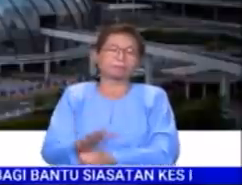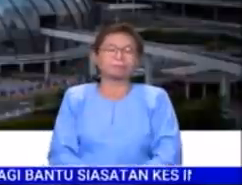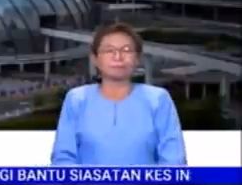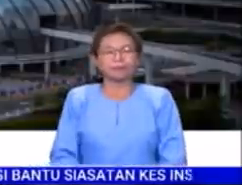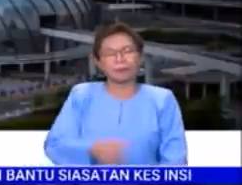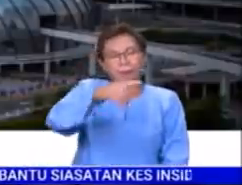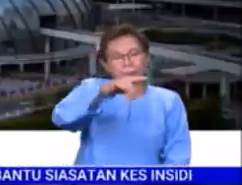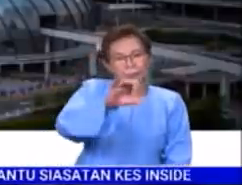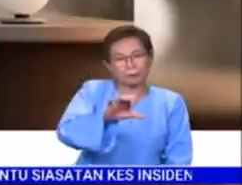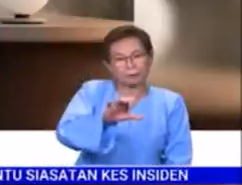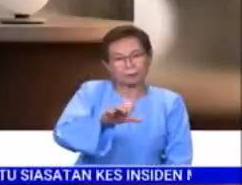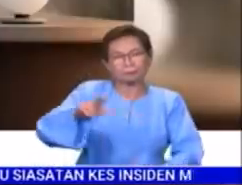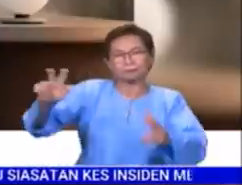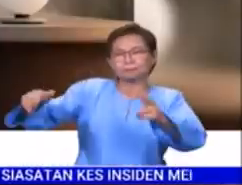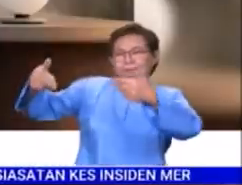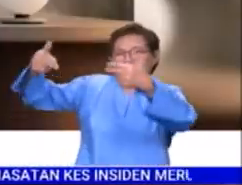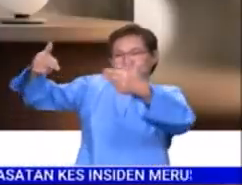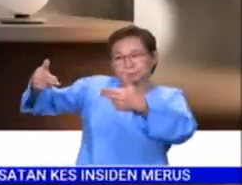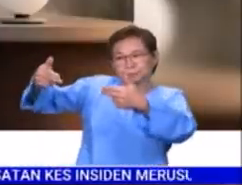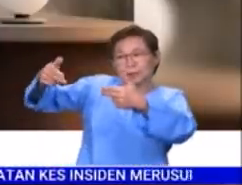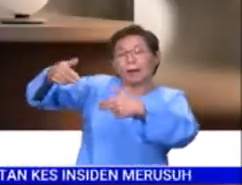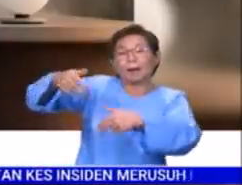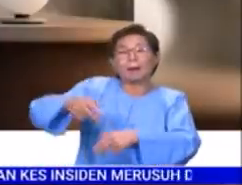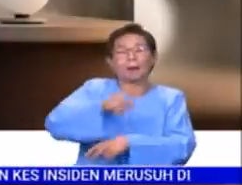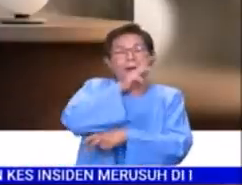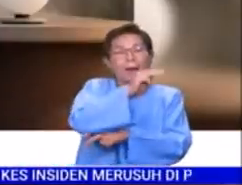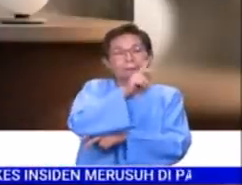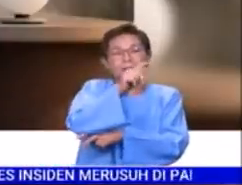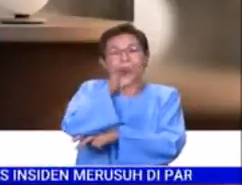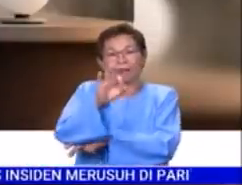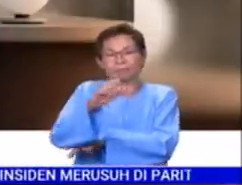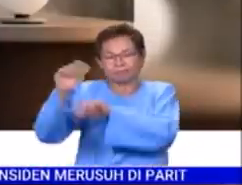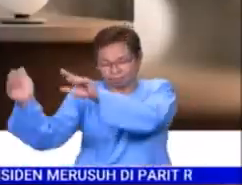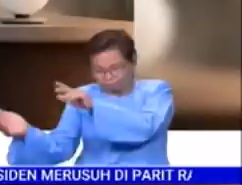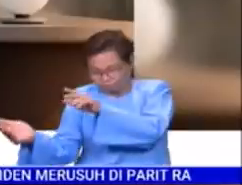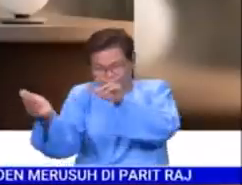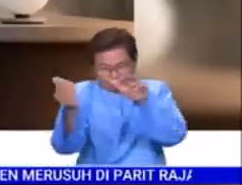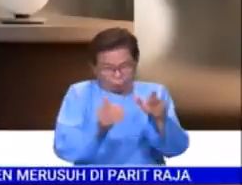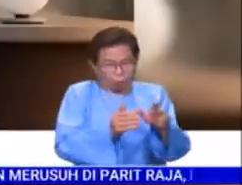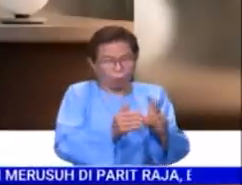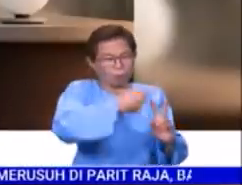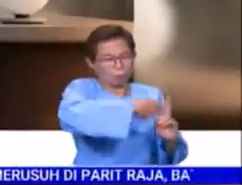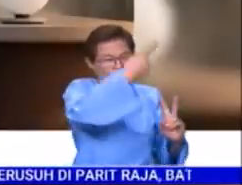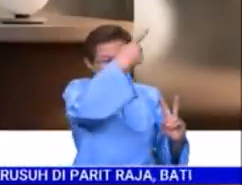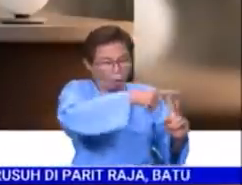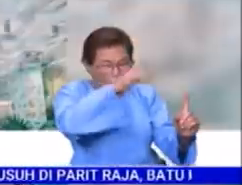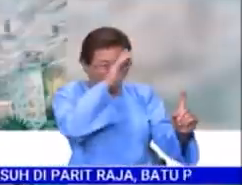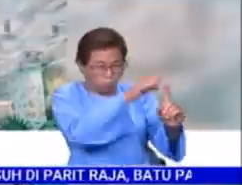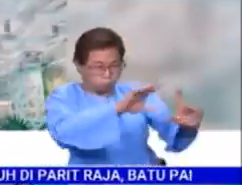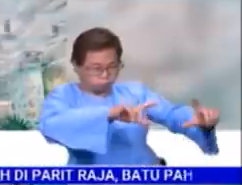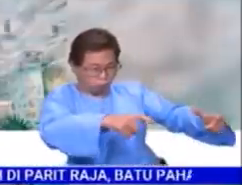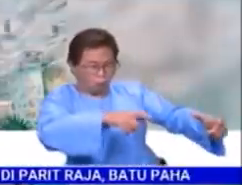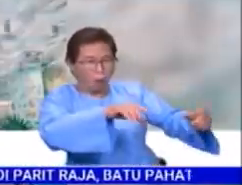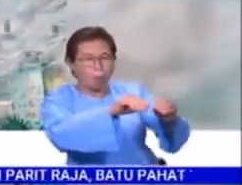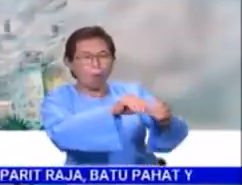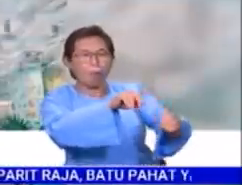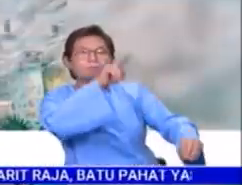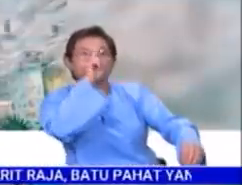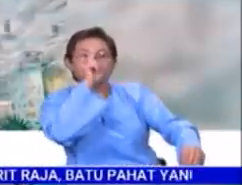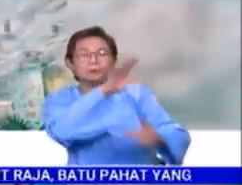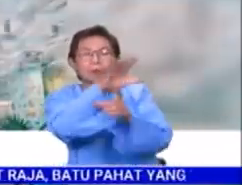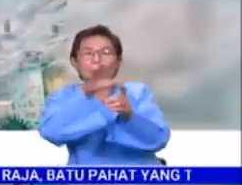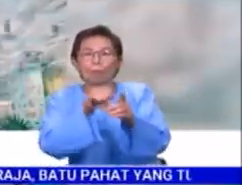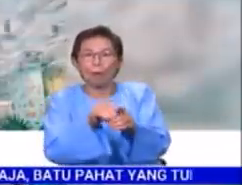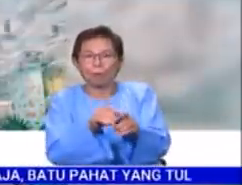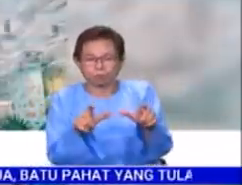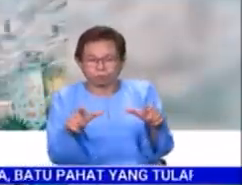Dalam sidang media secara maya, beliau berkata MTF akan beralih kepada sekatan bersasar yang lebih ketat, termasuk